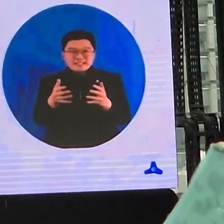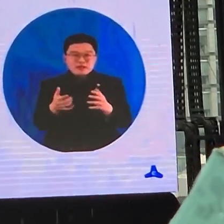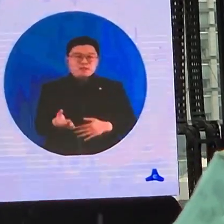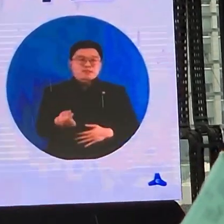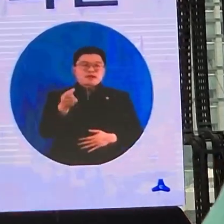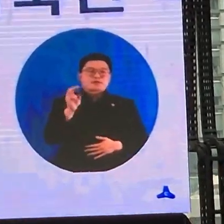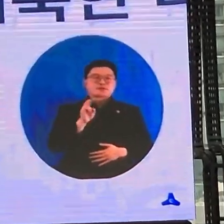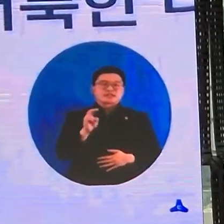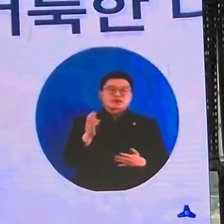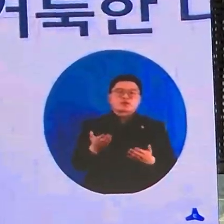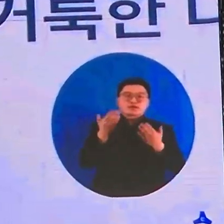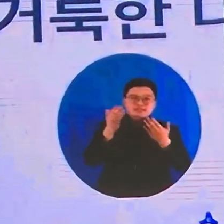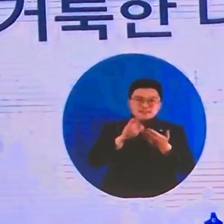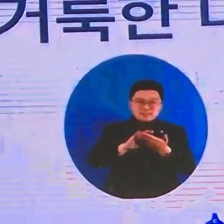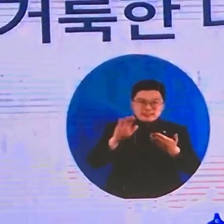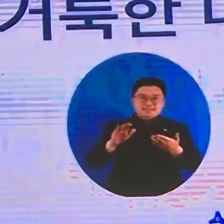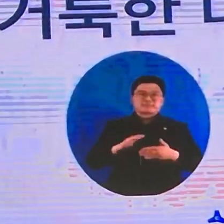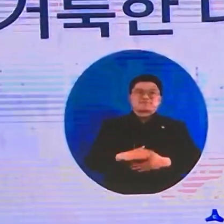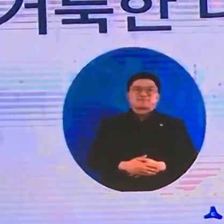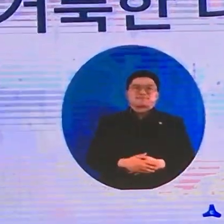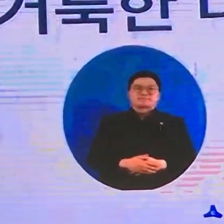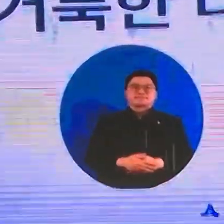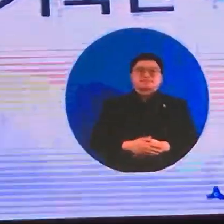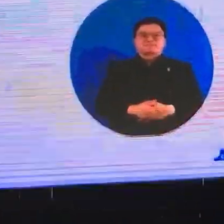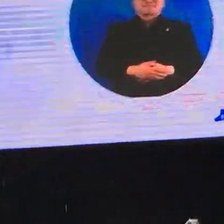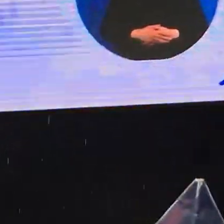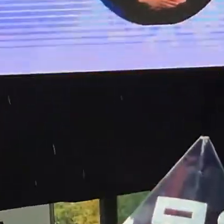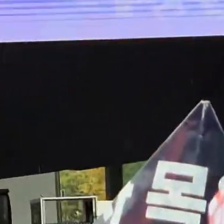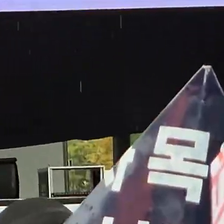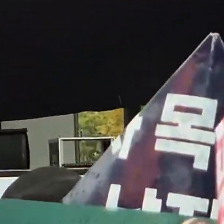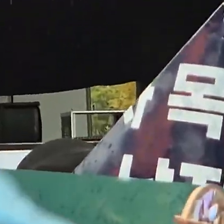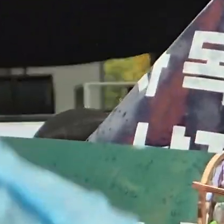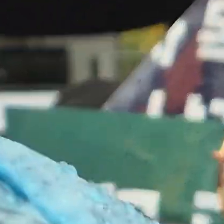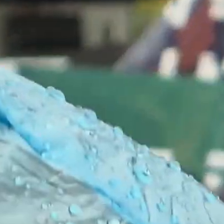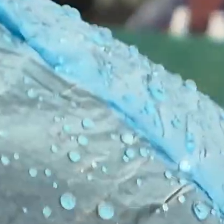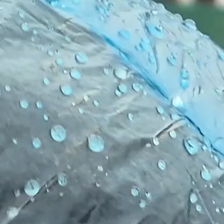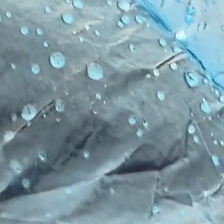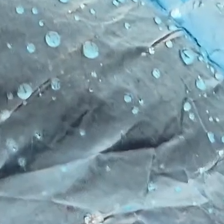찬양을 올려드리도록 하겠습니다.